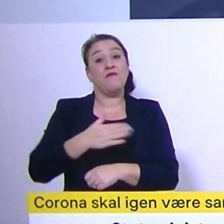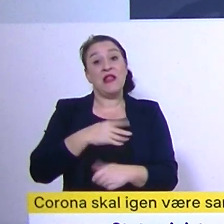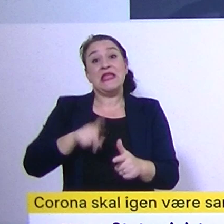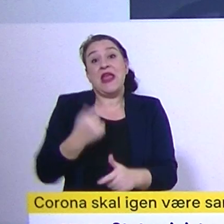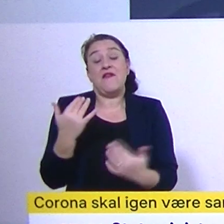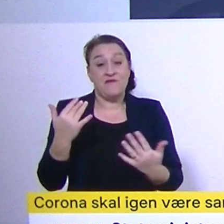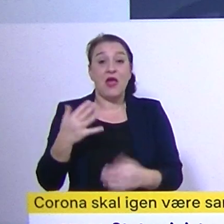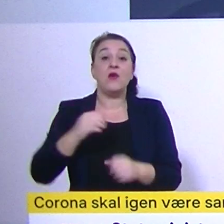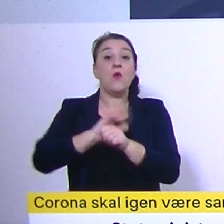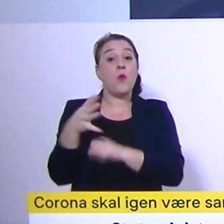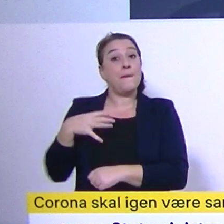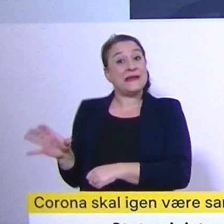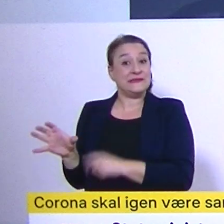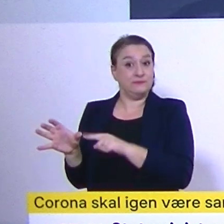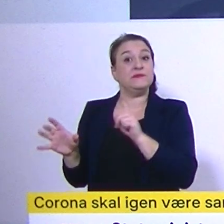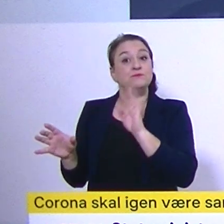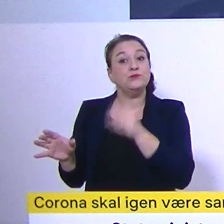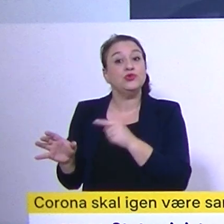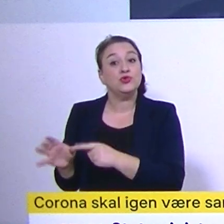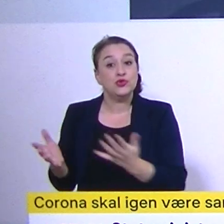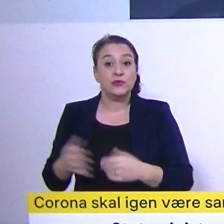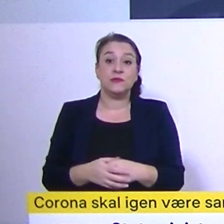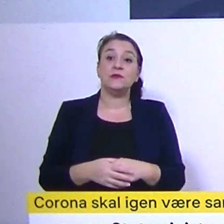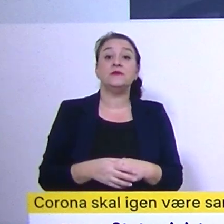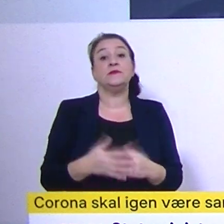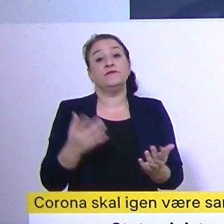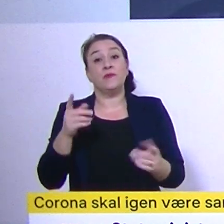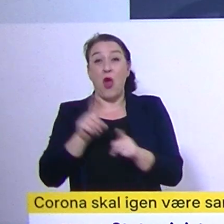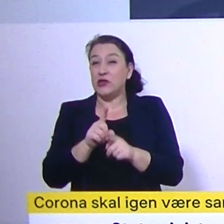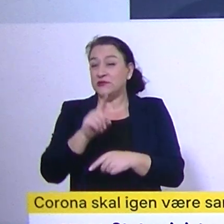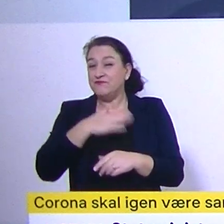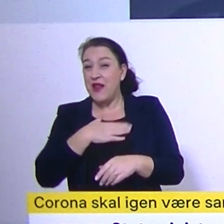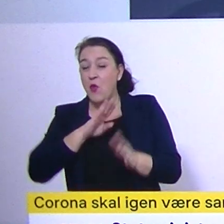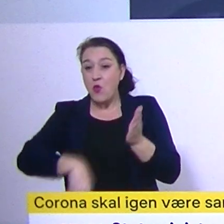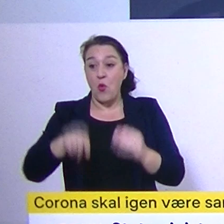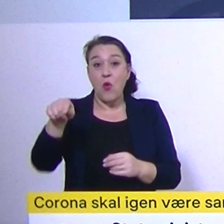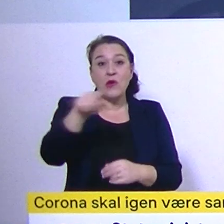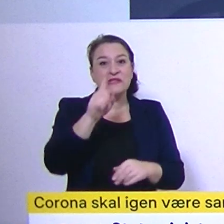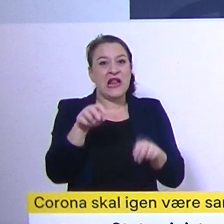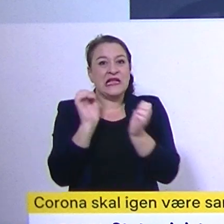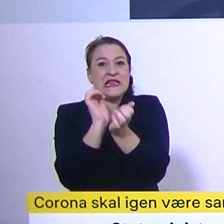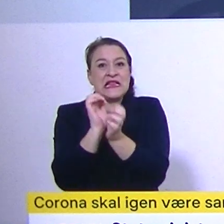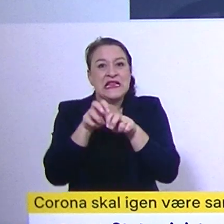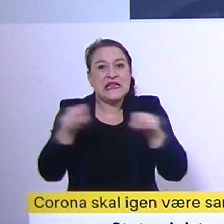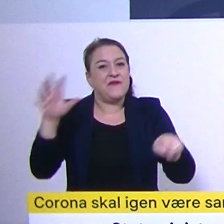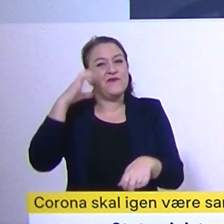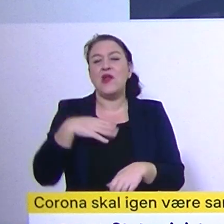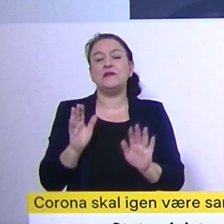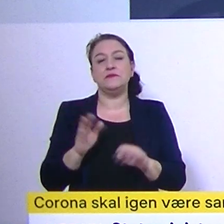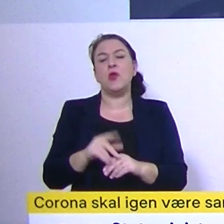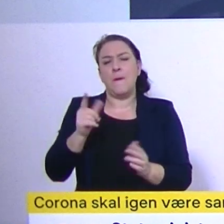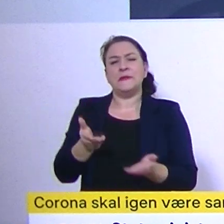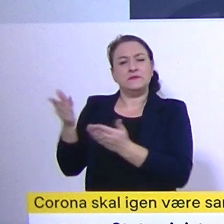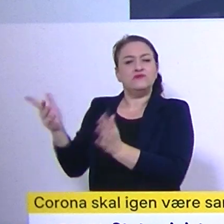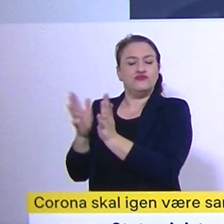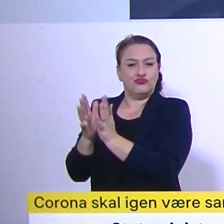sammenhæng, hvor man enten sidder tæt eller hvor mange mennesker er samlet. Det vil Sundhedsministeren uddybe om lidt. Jeg synes, det